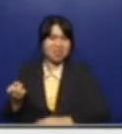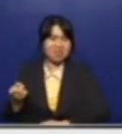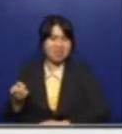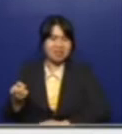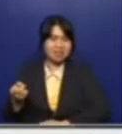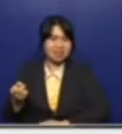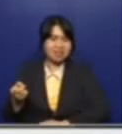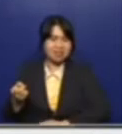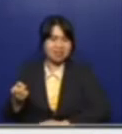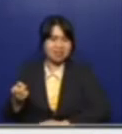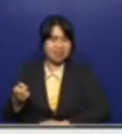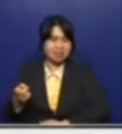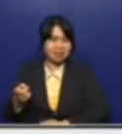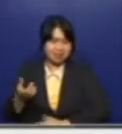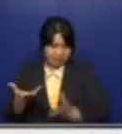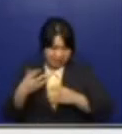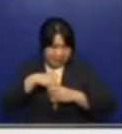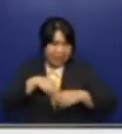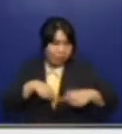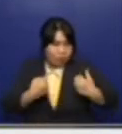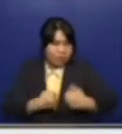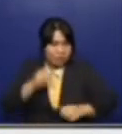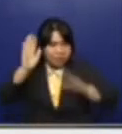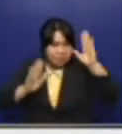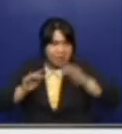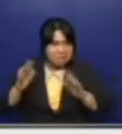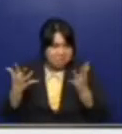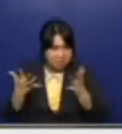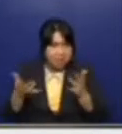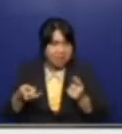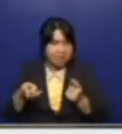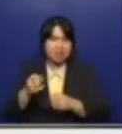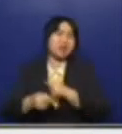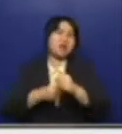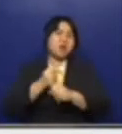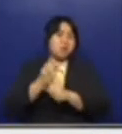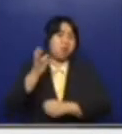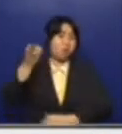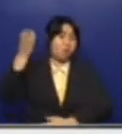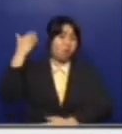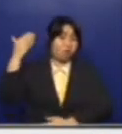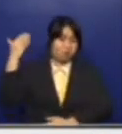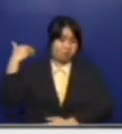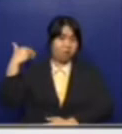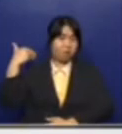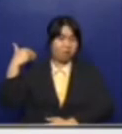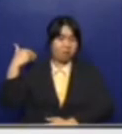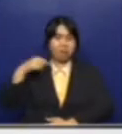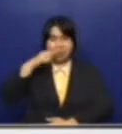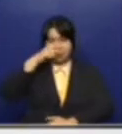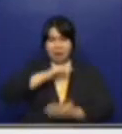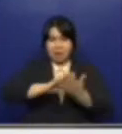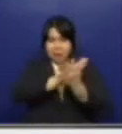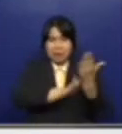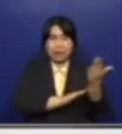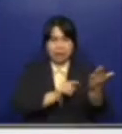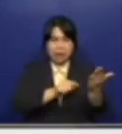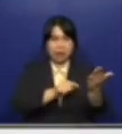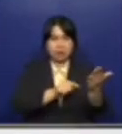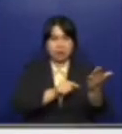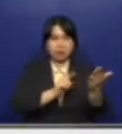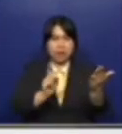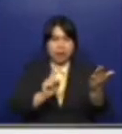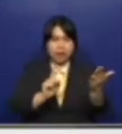มันไม่มีอยู่ในหัวใจเลยจริงๆแล้วช่วง6ปีที่ผ่านมาท่านประธานประเทศไทยเนี่ยเป็นคน